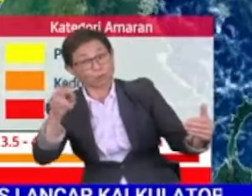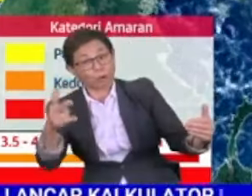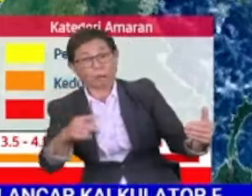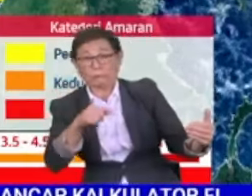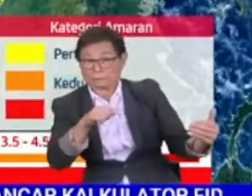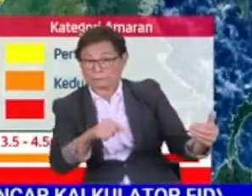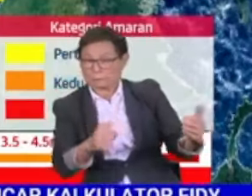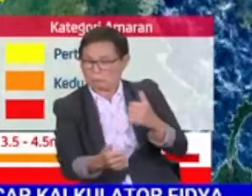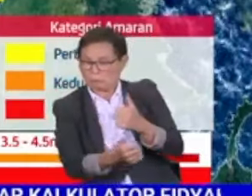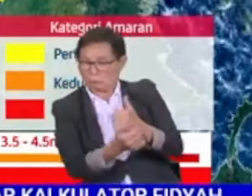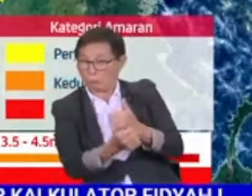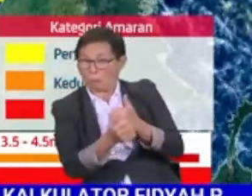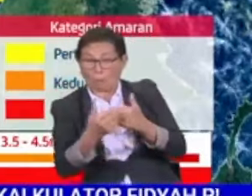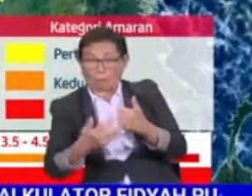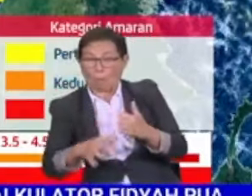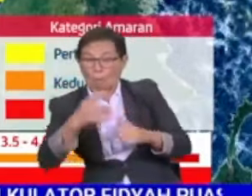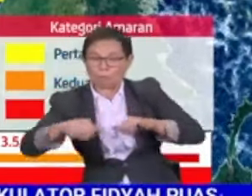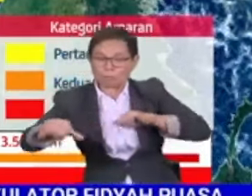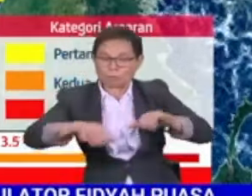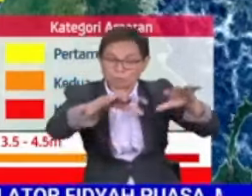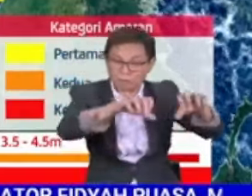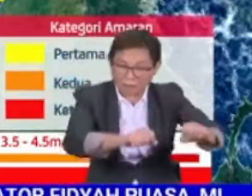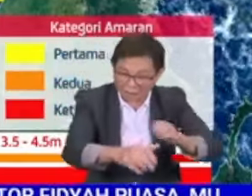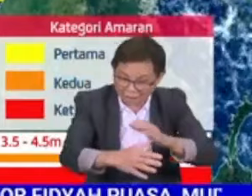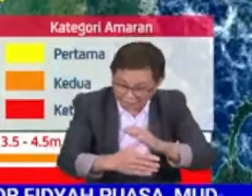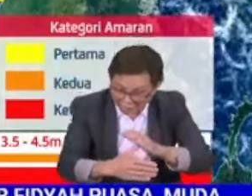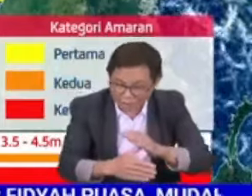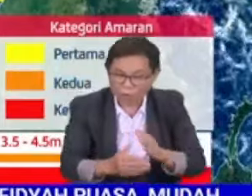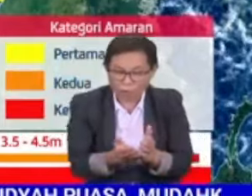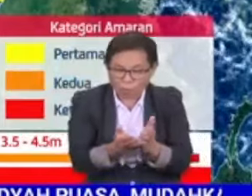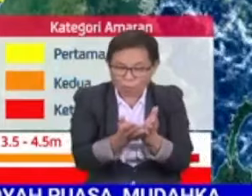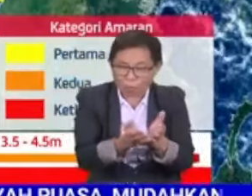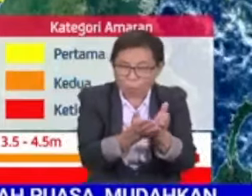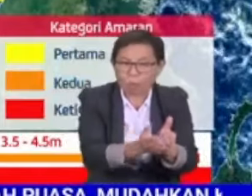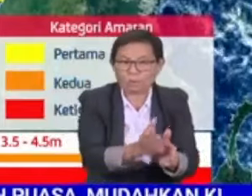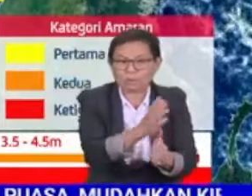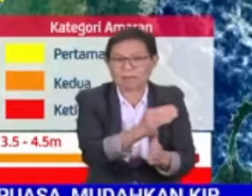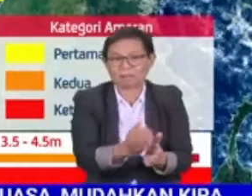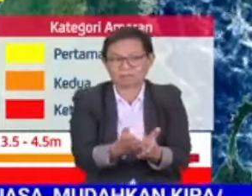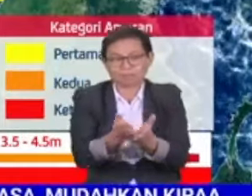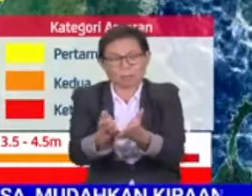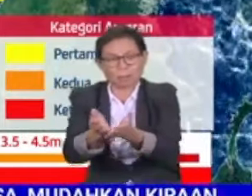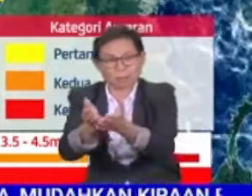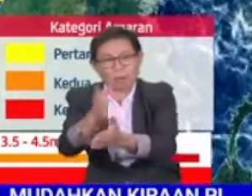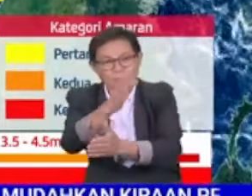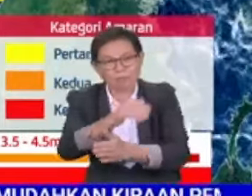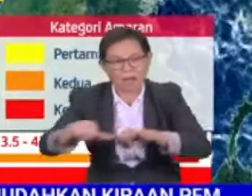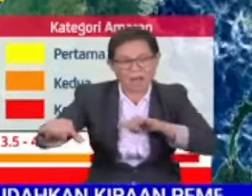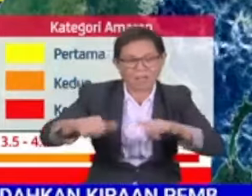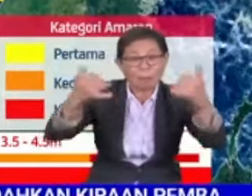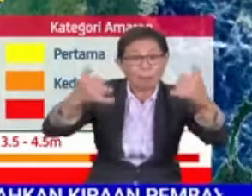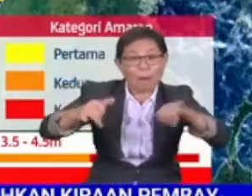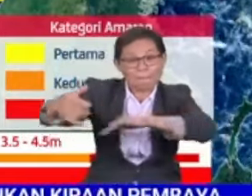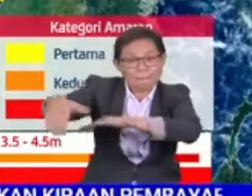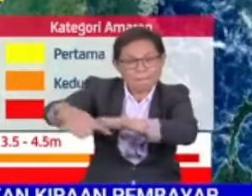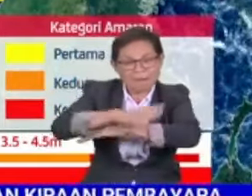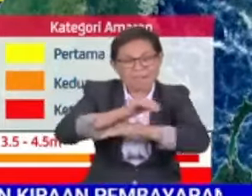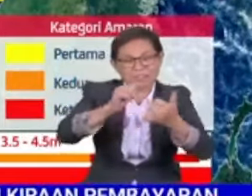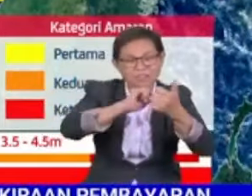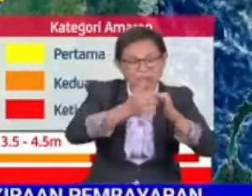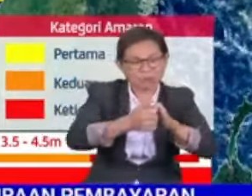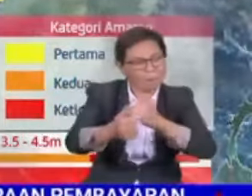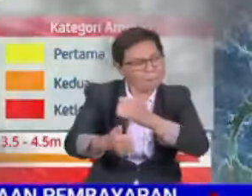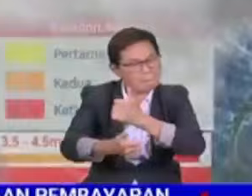adalah amat berbahaya untuk aktiviti menangkap ikan, bot-bot kecil dan perkapalan serta aktiviti pantai dan